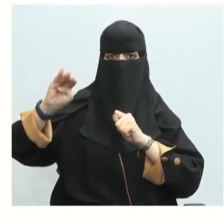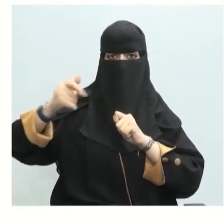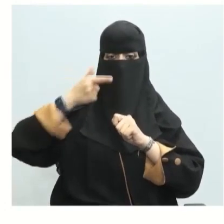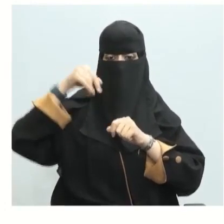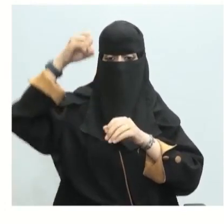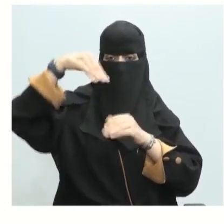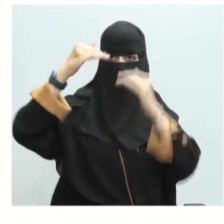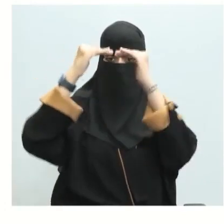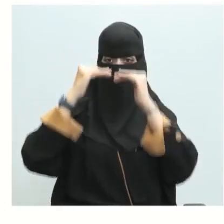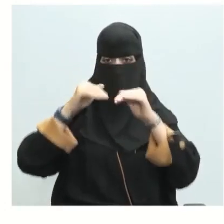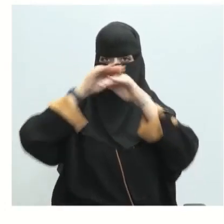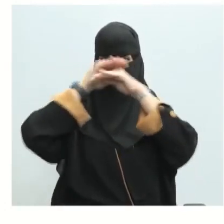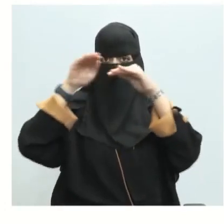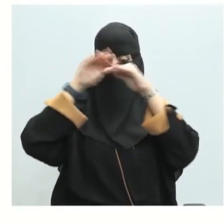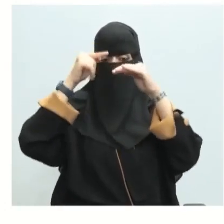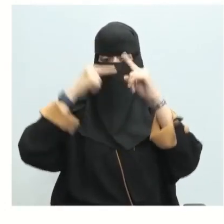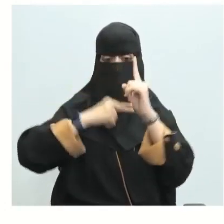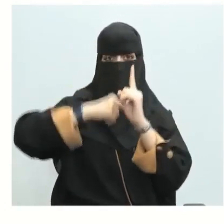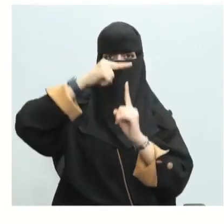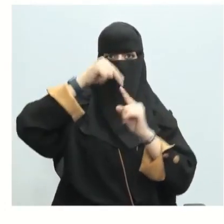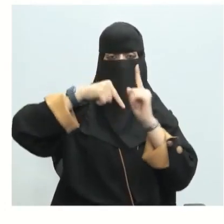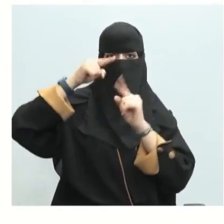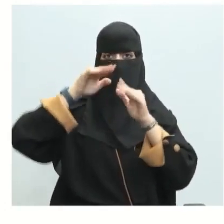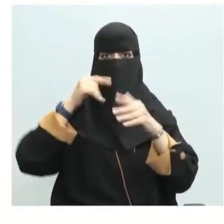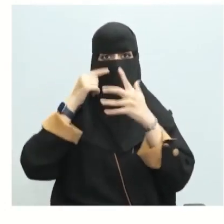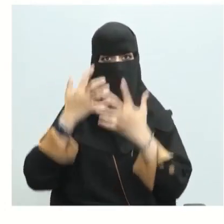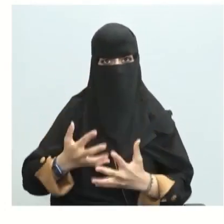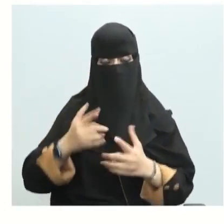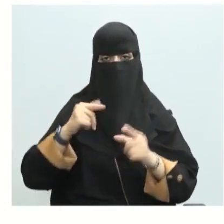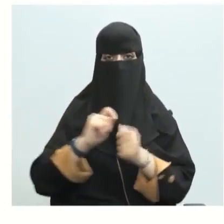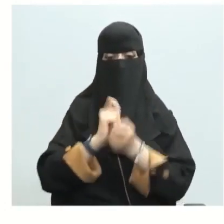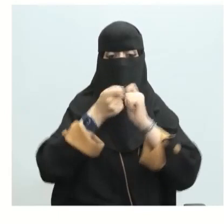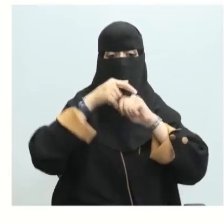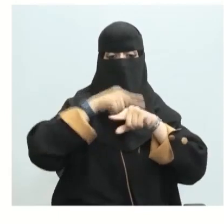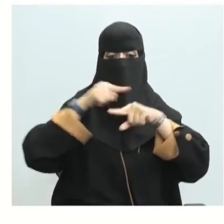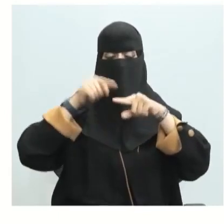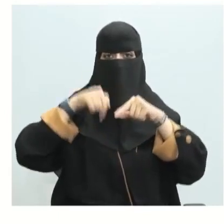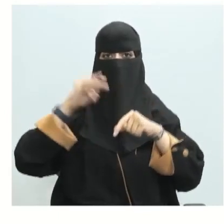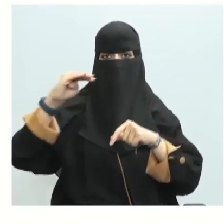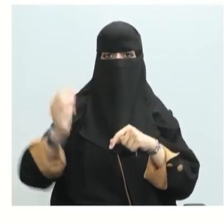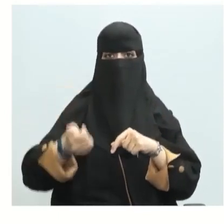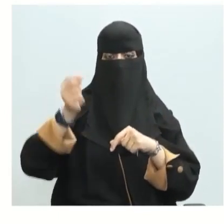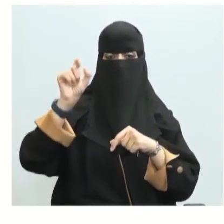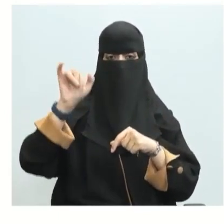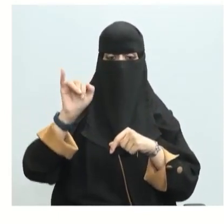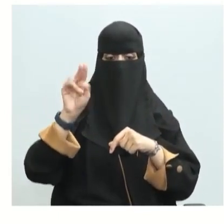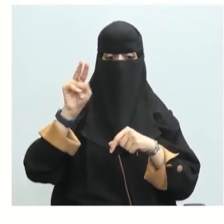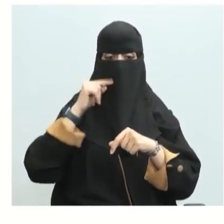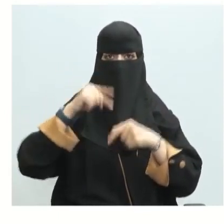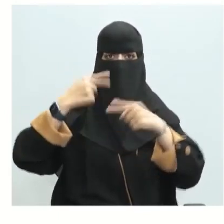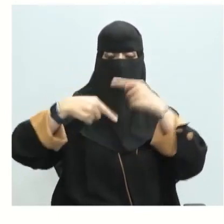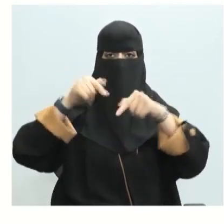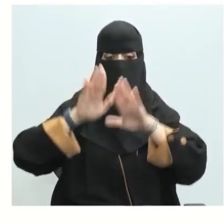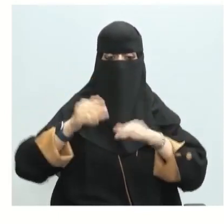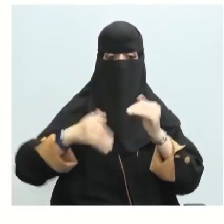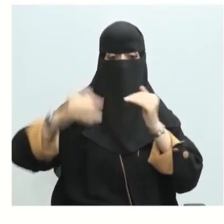يهبط في الغلاف الجوي حتى يصل الى ارتفاع ذا كثافه كافيه ليتحول الى جرافيت ثم يواصل مركب